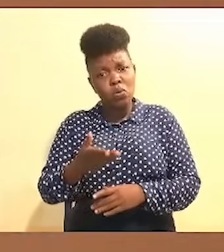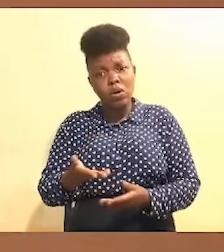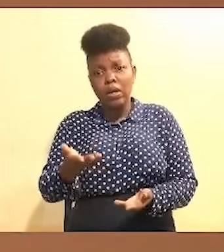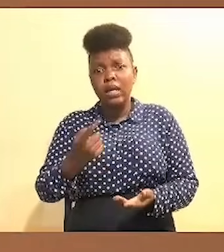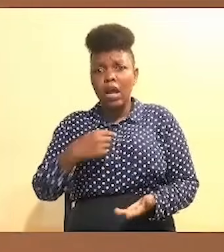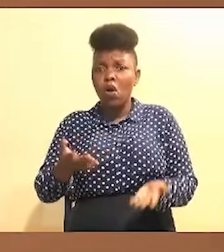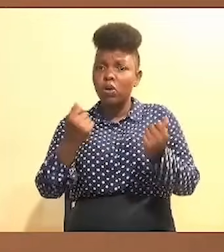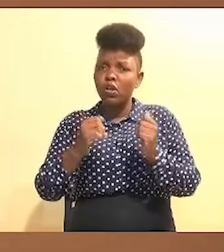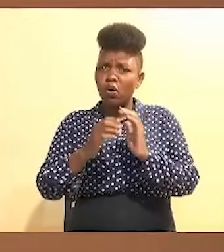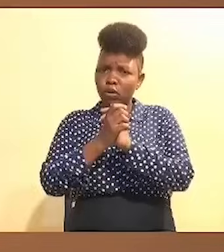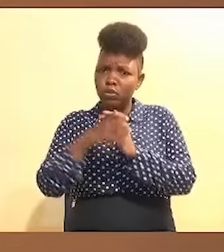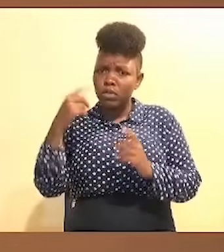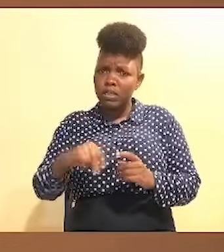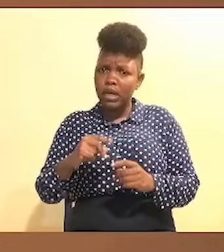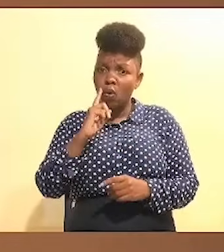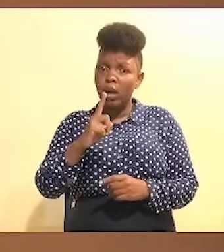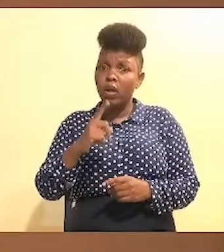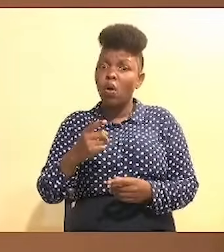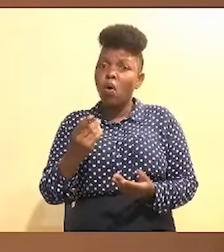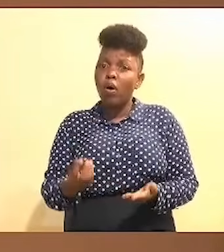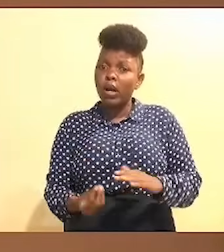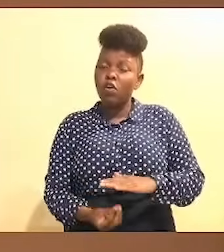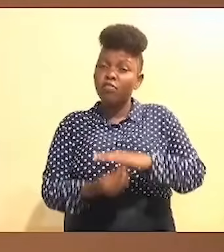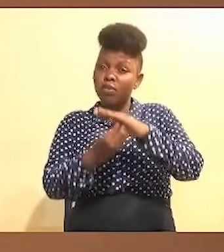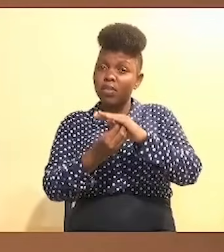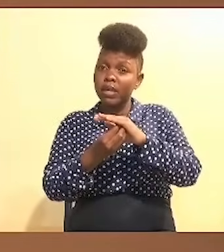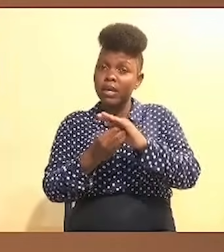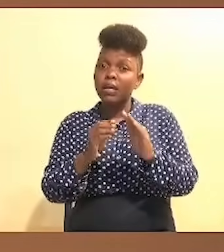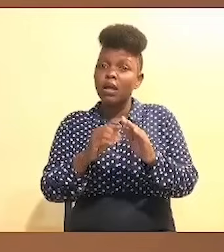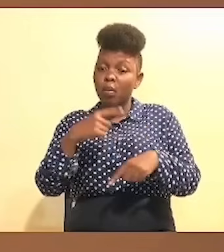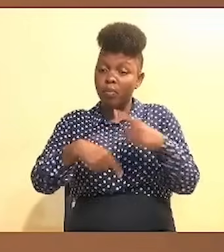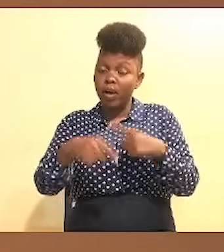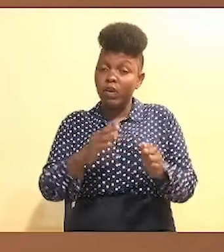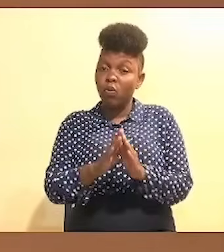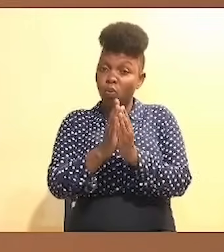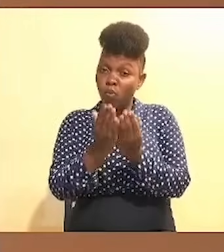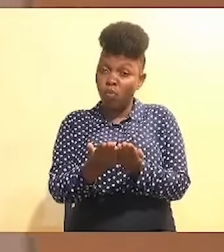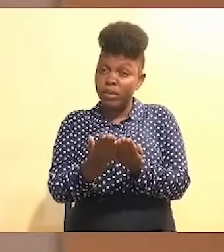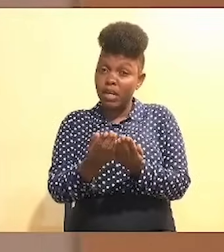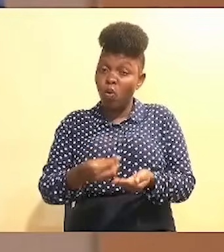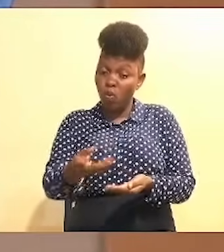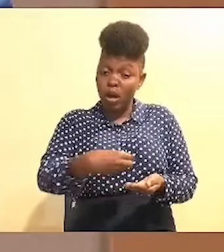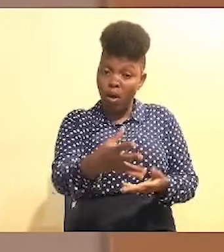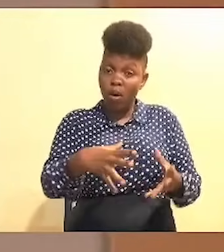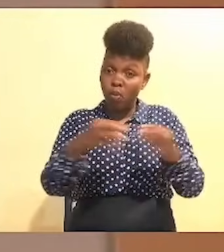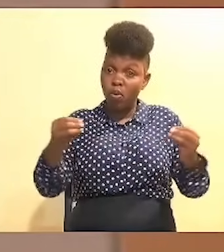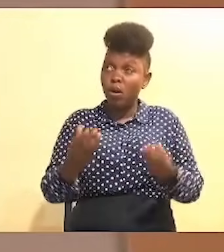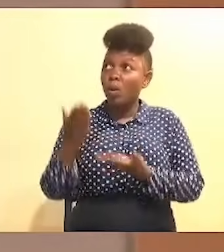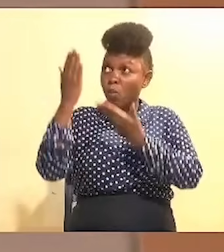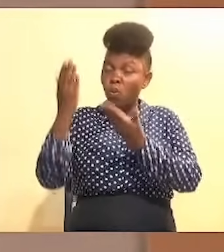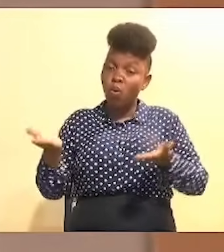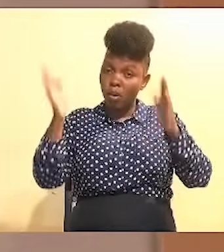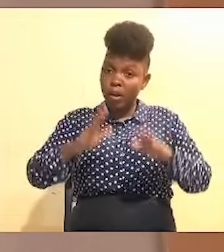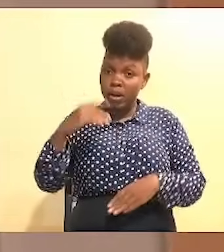sana wale ambao wanawezesha mradi huu wa kugawa vitabu bure uweze kufanikiwa. Mungu awabariki sana. Aina